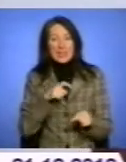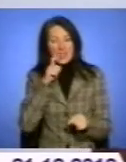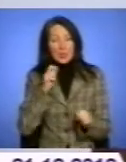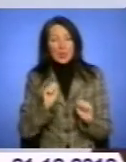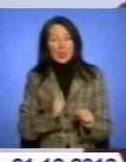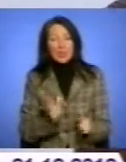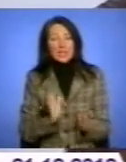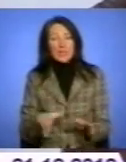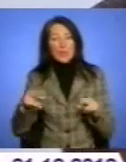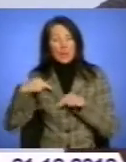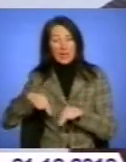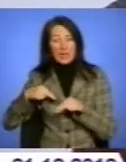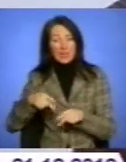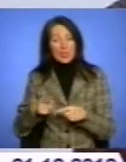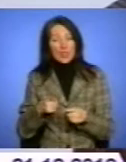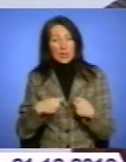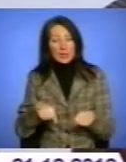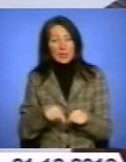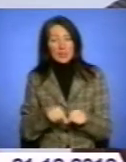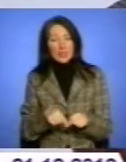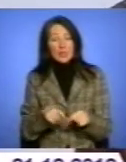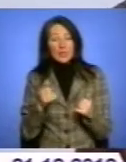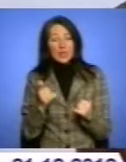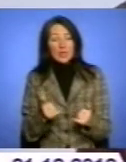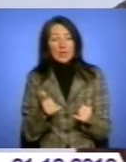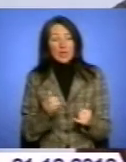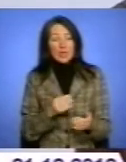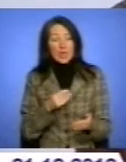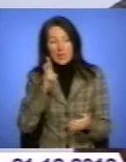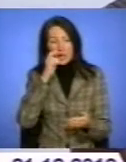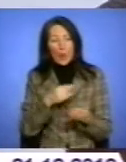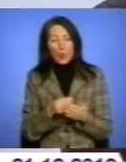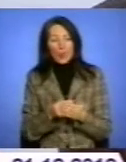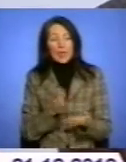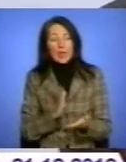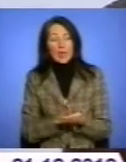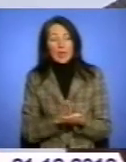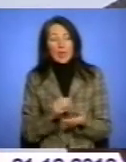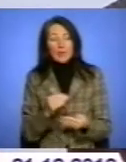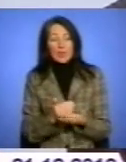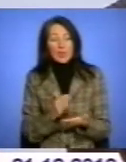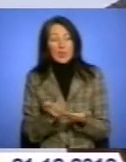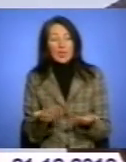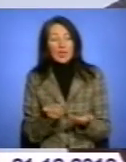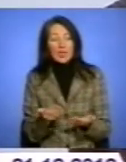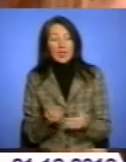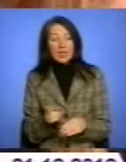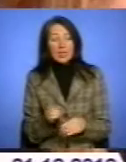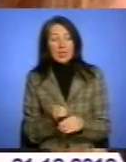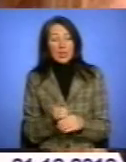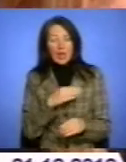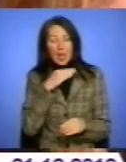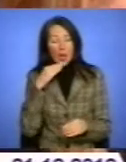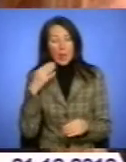іншим організаціям з інших країн, які подавали. Там шалений бюджет 900 мільйонів євро на 7 років.